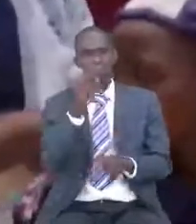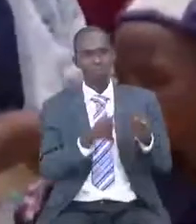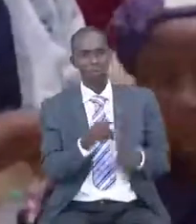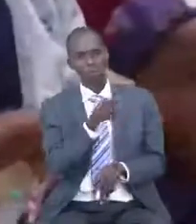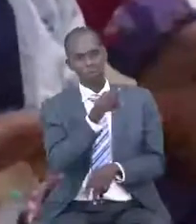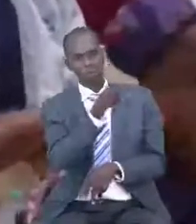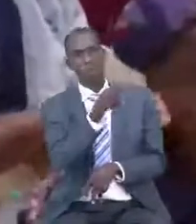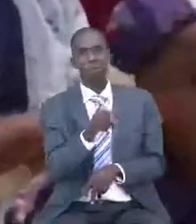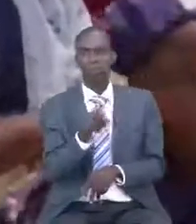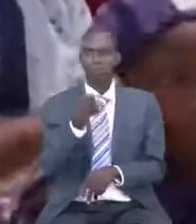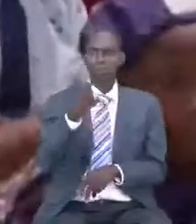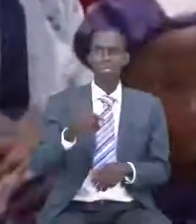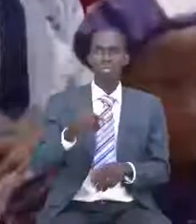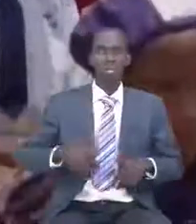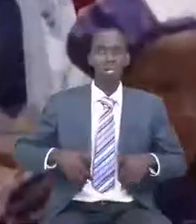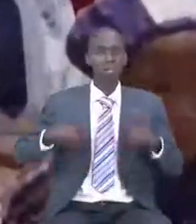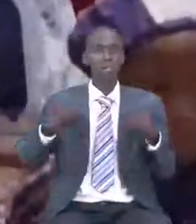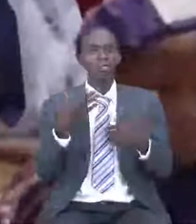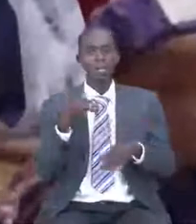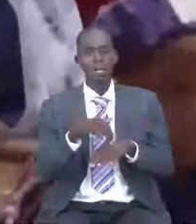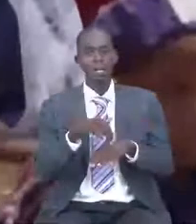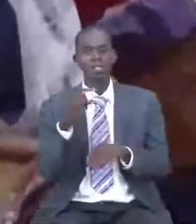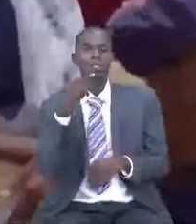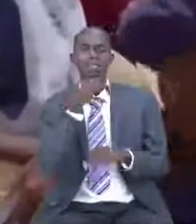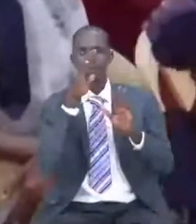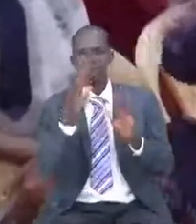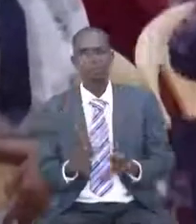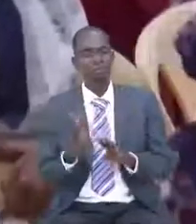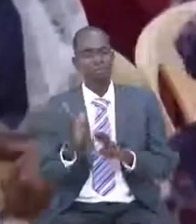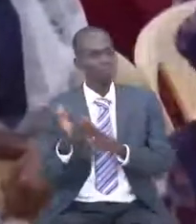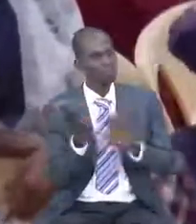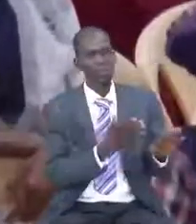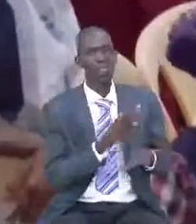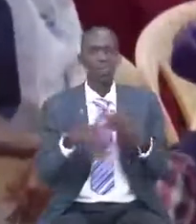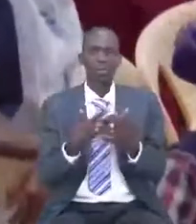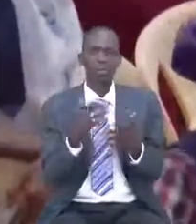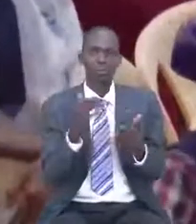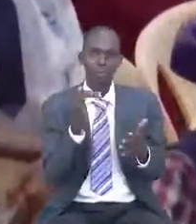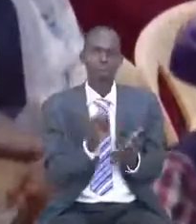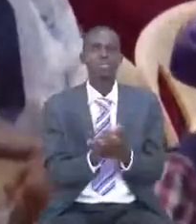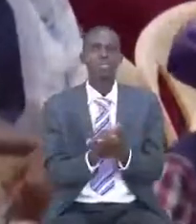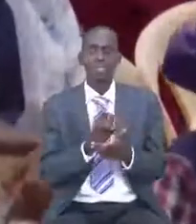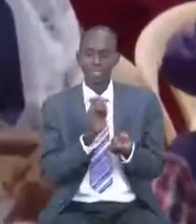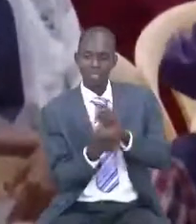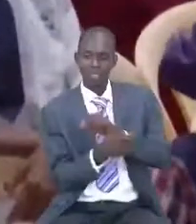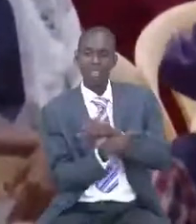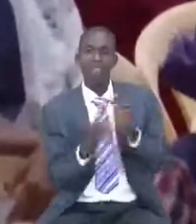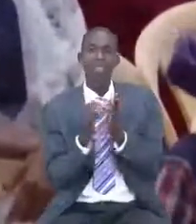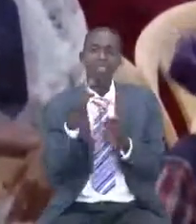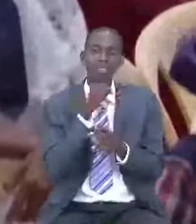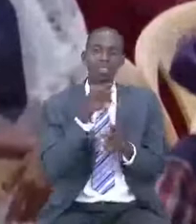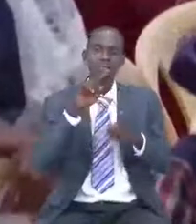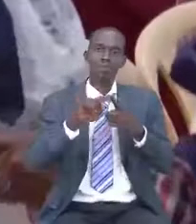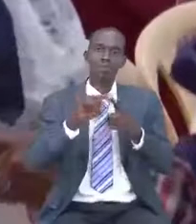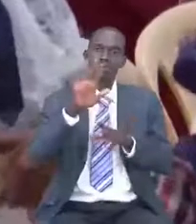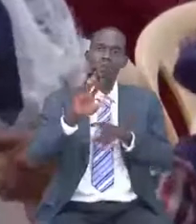Continue. Ne continue plus à regarder le visage des menteurs en les doigtant. Non, tu as menti contre toi. Non, tu n'as